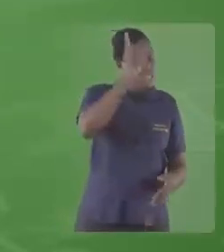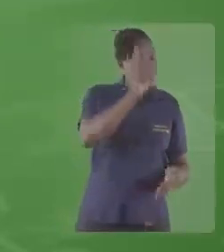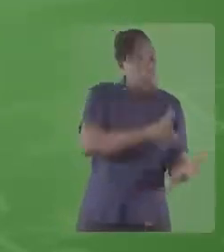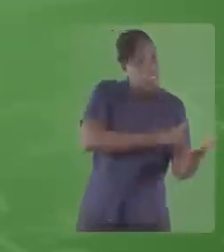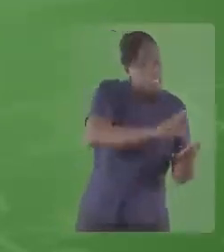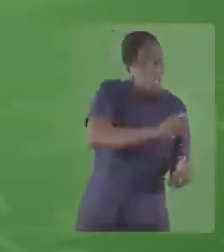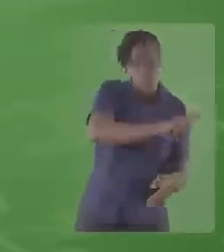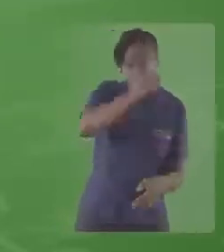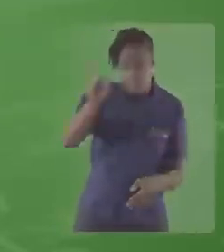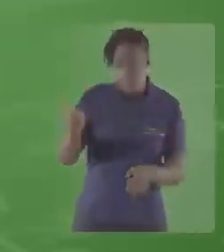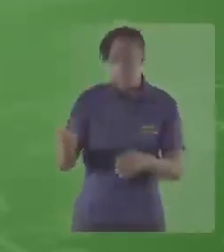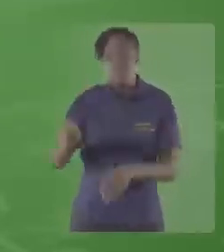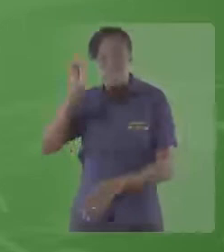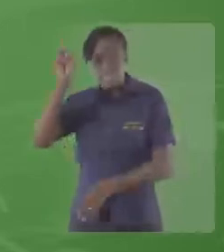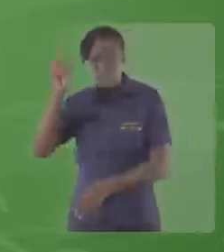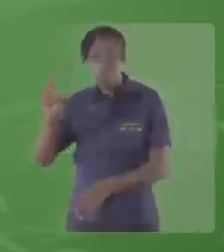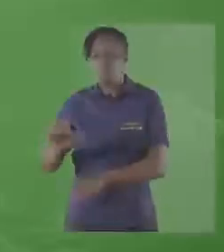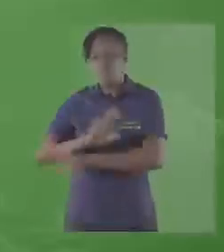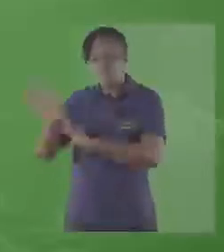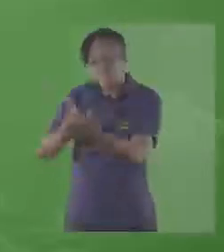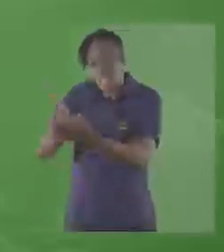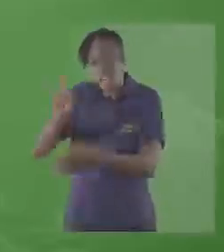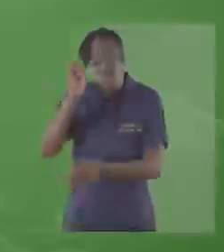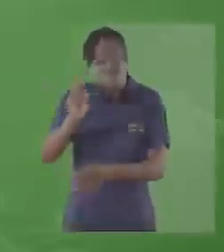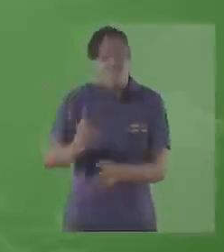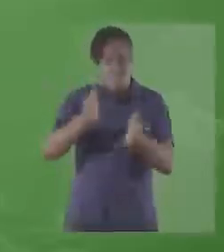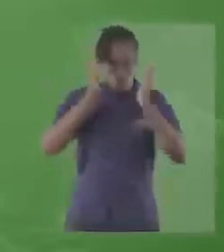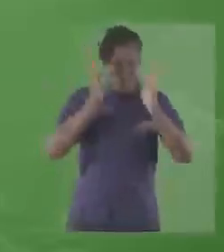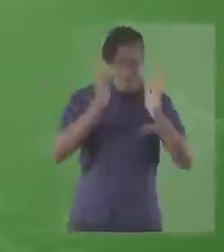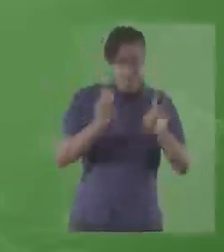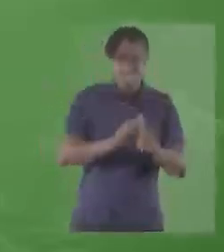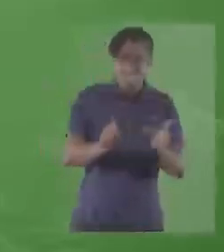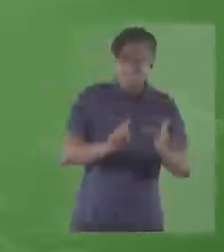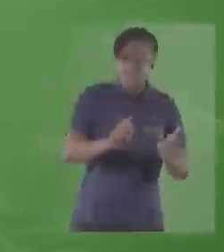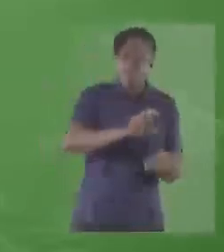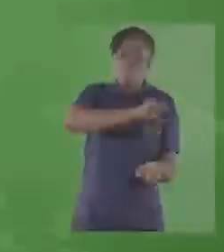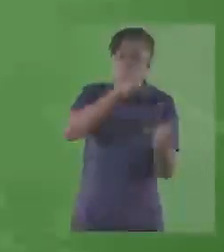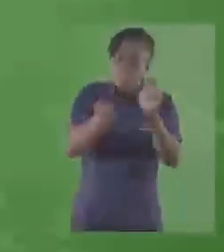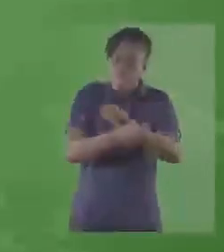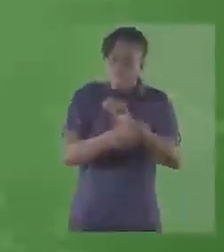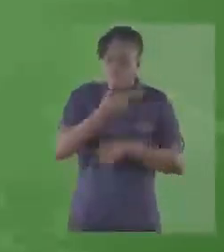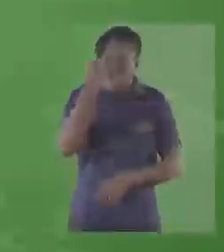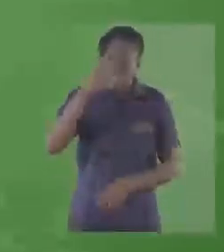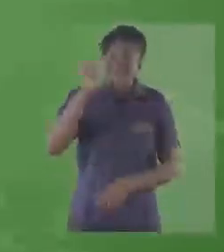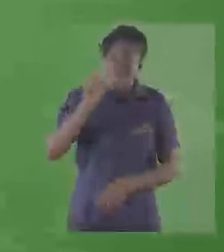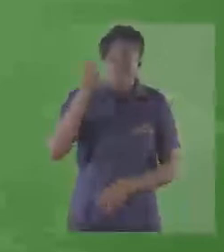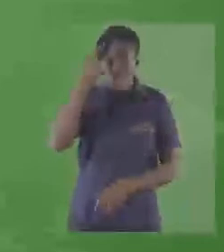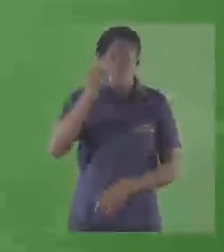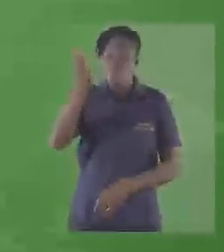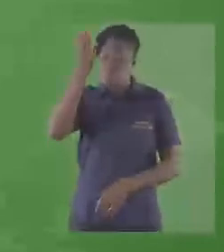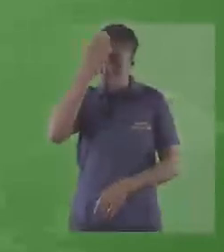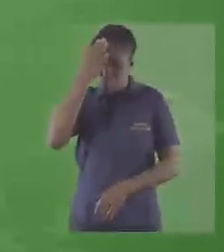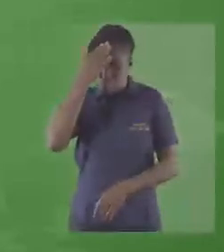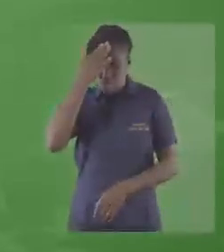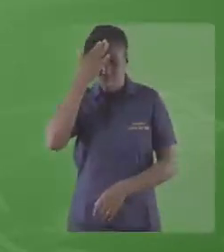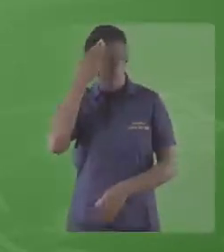discours indirect. Faites très attention aux différentes modifications parce qu'elles sont nécessaires pour une bonne